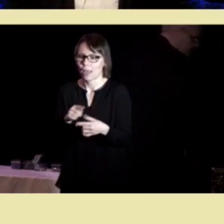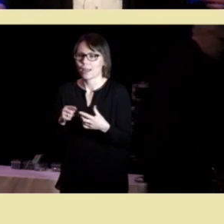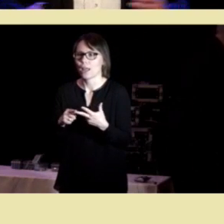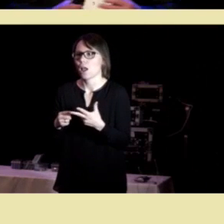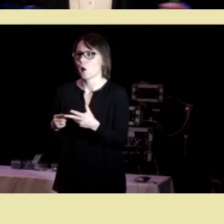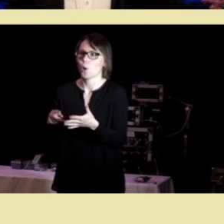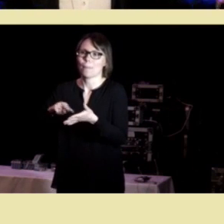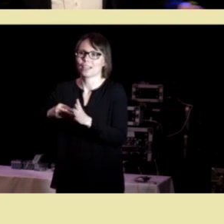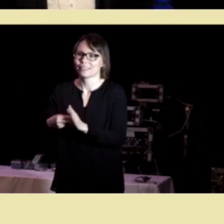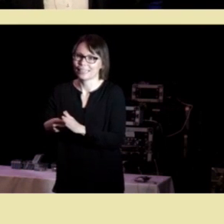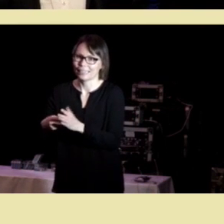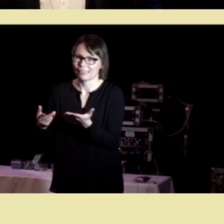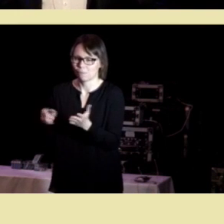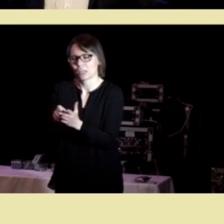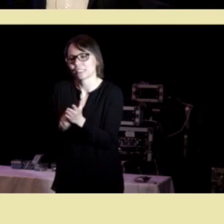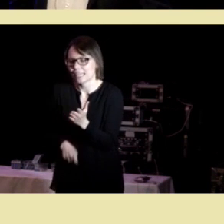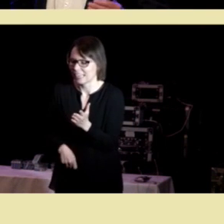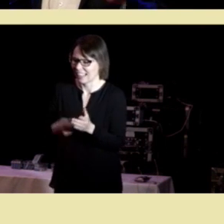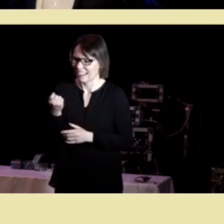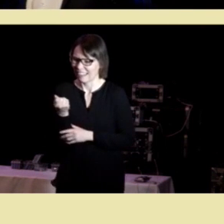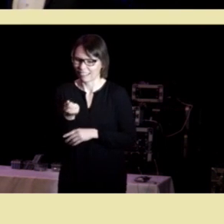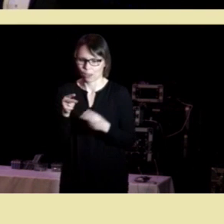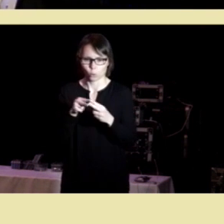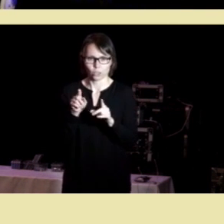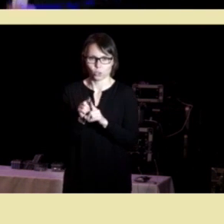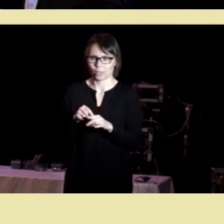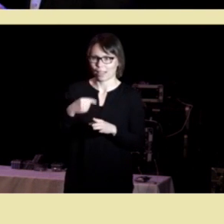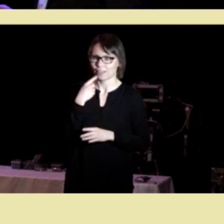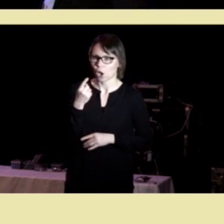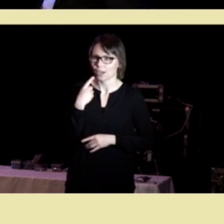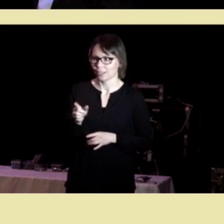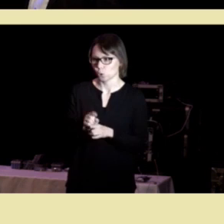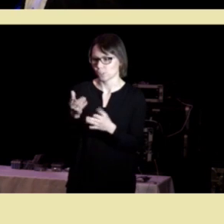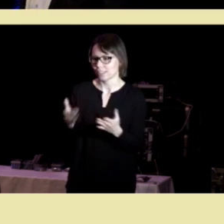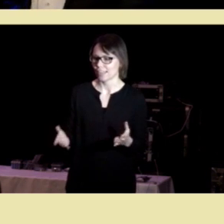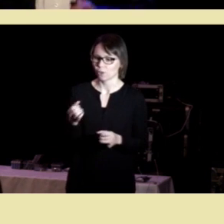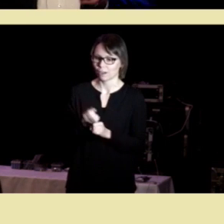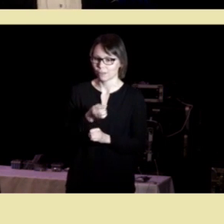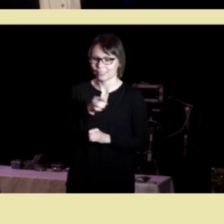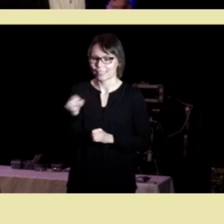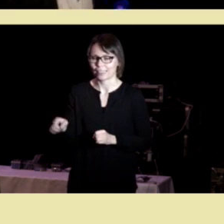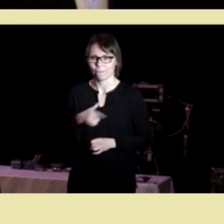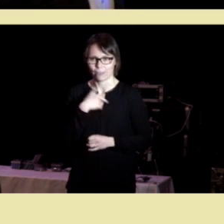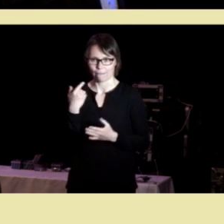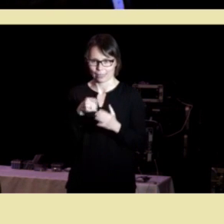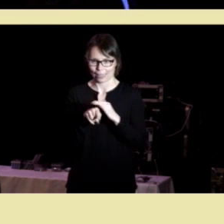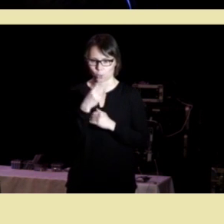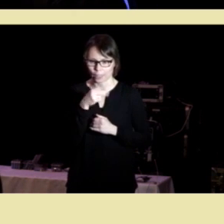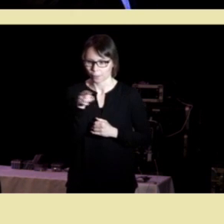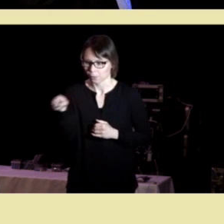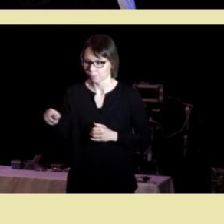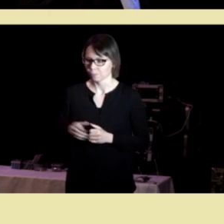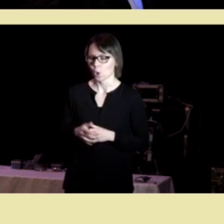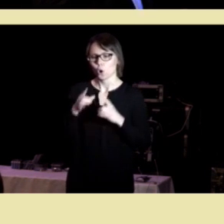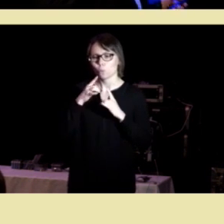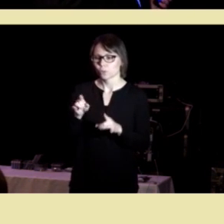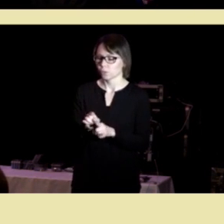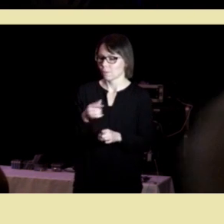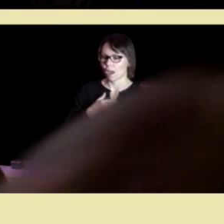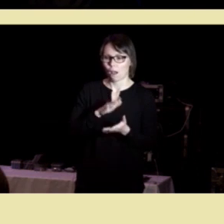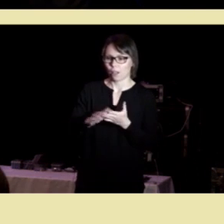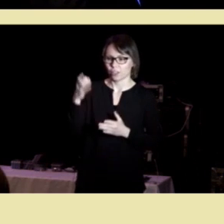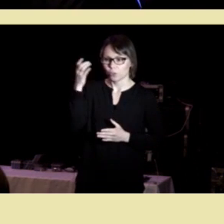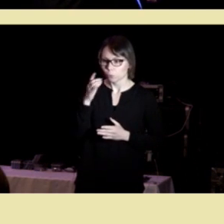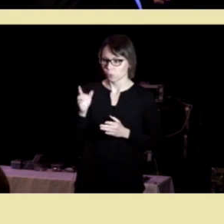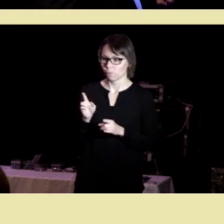har all for liten kontakt i det daglige. Sånn generelt, og i hvert fall der hvor vi har vært inne. Og det siste budskapet her som jeg aldri hadde